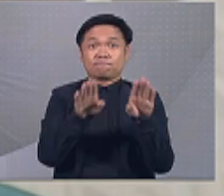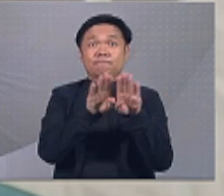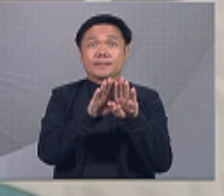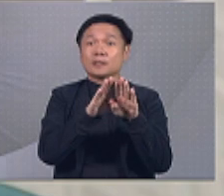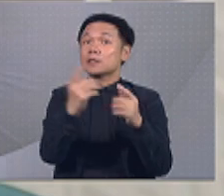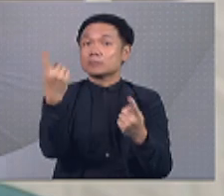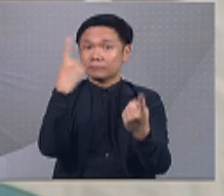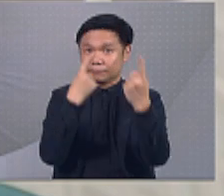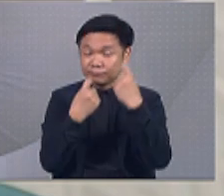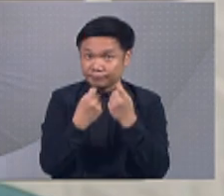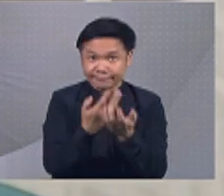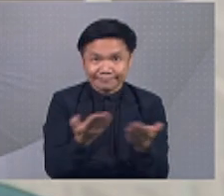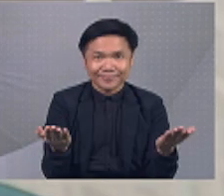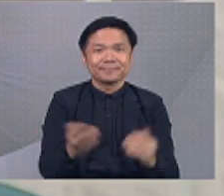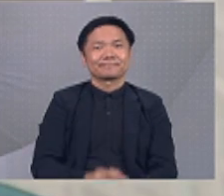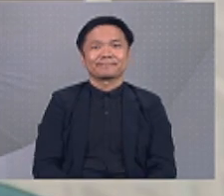dipersilahkan